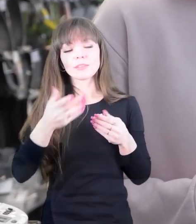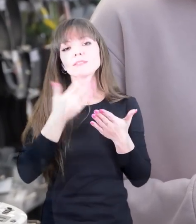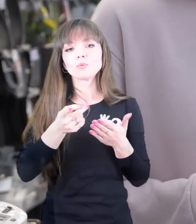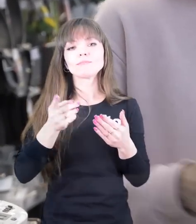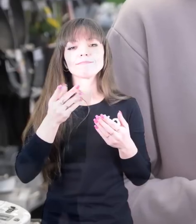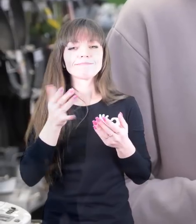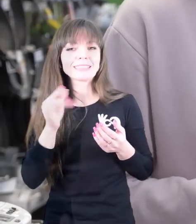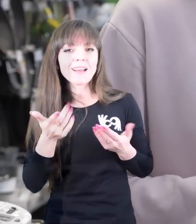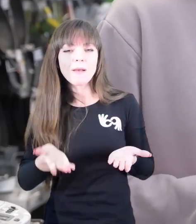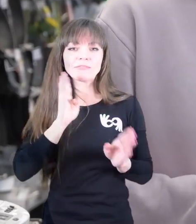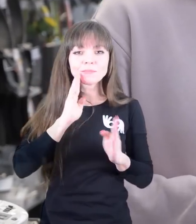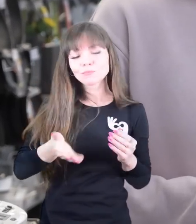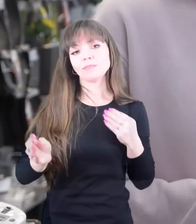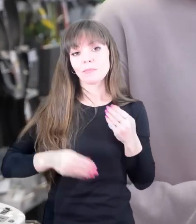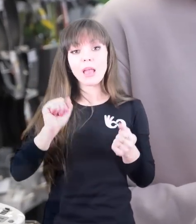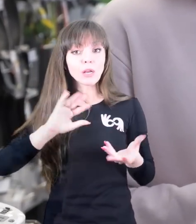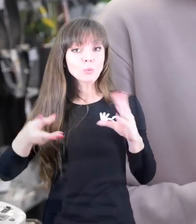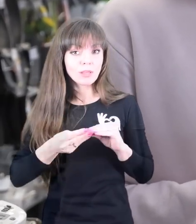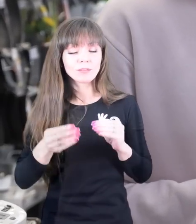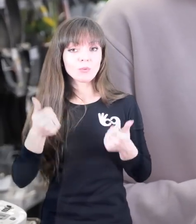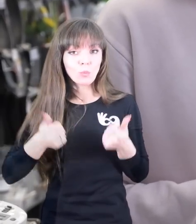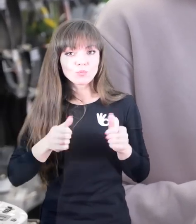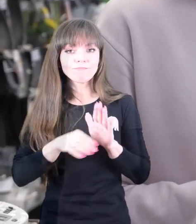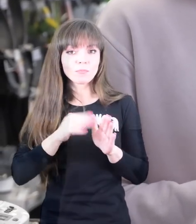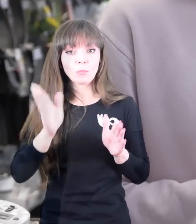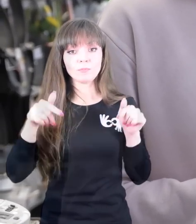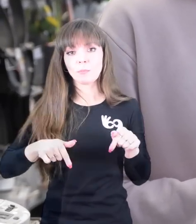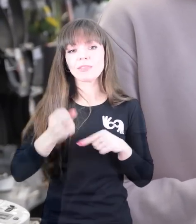любую вашу соцсеть. Ну а результаты конкурса вы увидите на этом канале